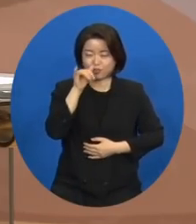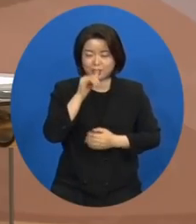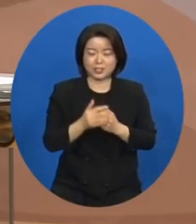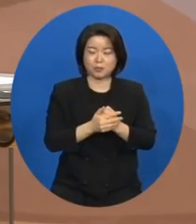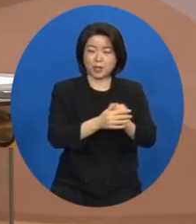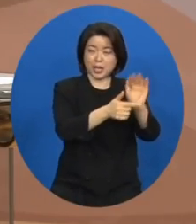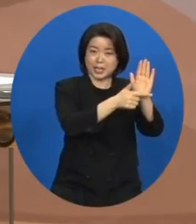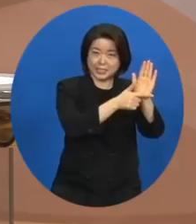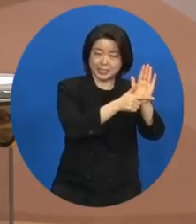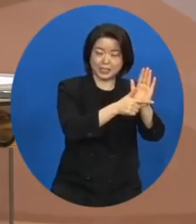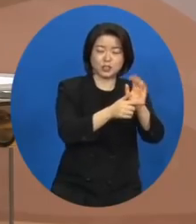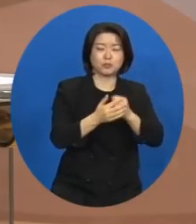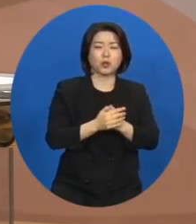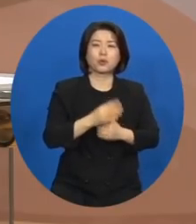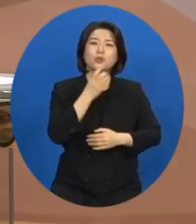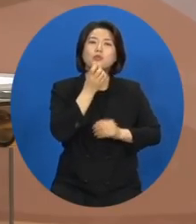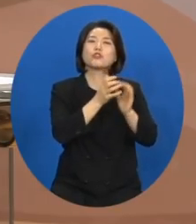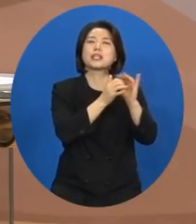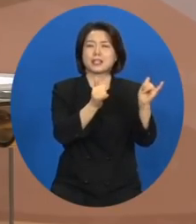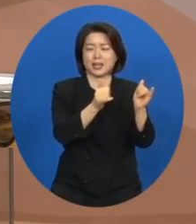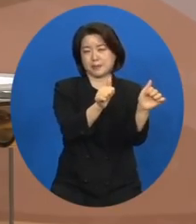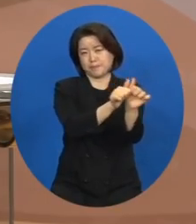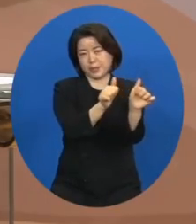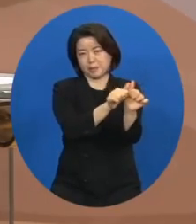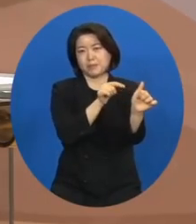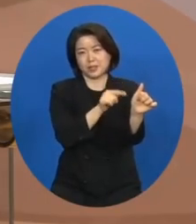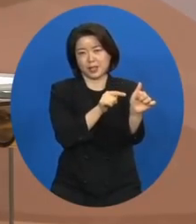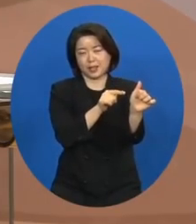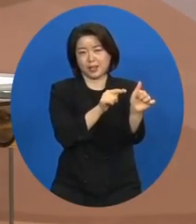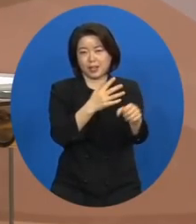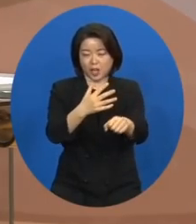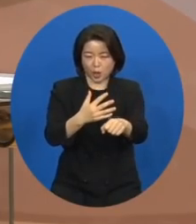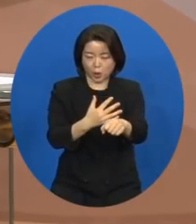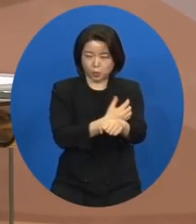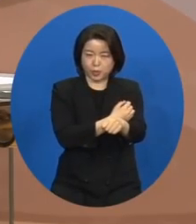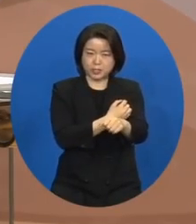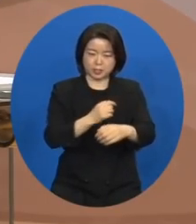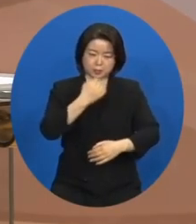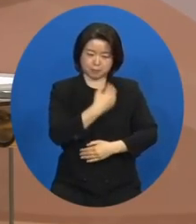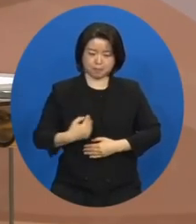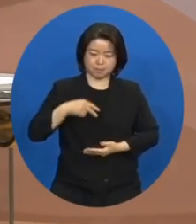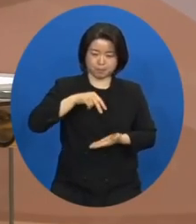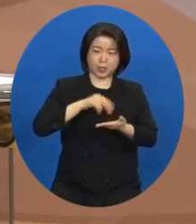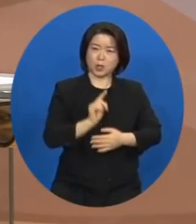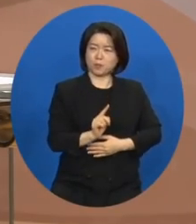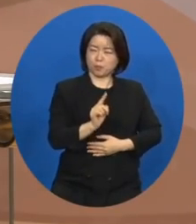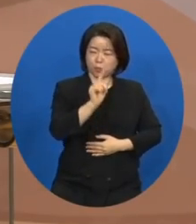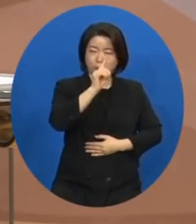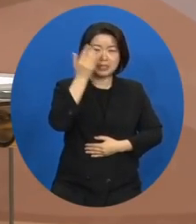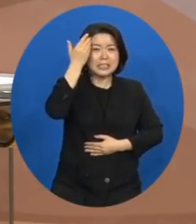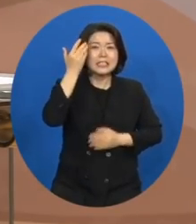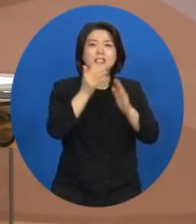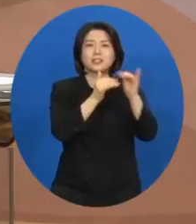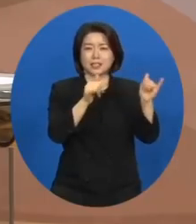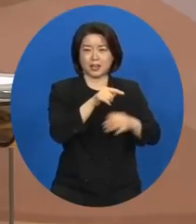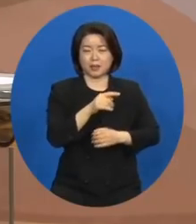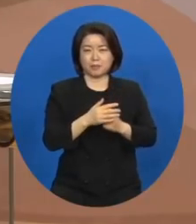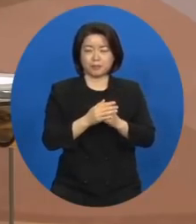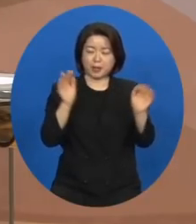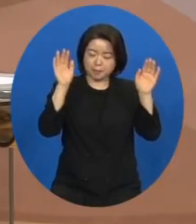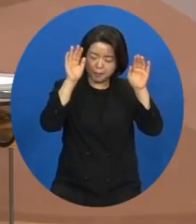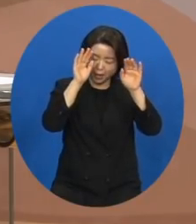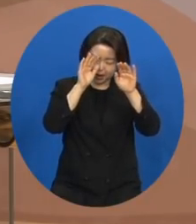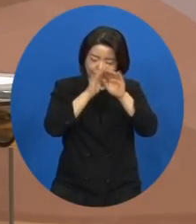9대 문은 유 대 의 인 이었고 남자였고 또는 굉장히 고위층 지식인 이었습니다 그리고 한밤중에